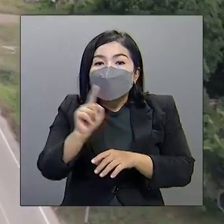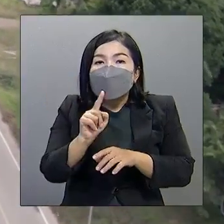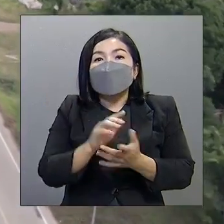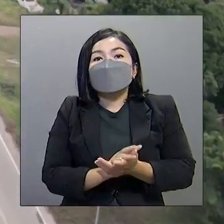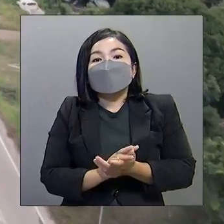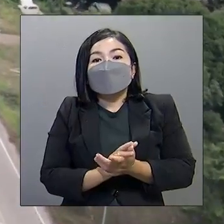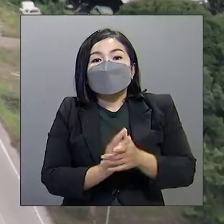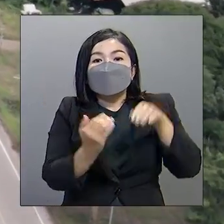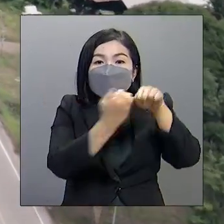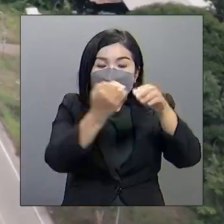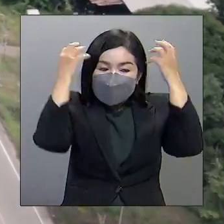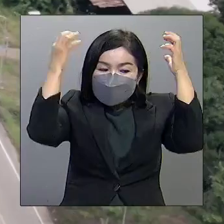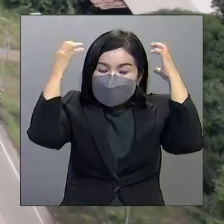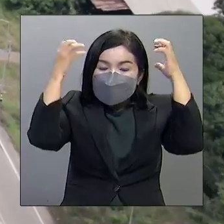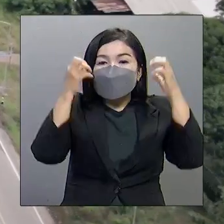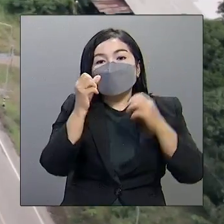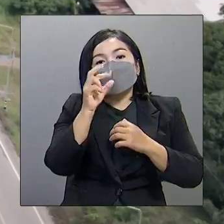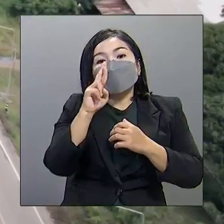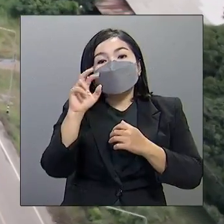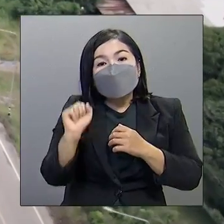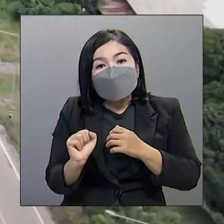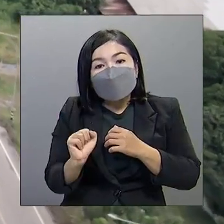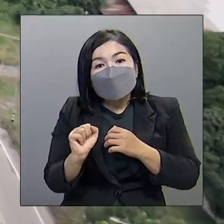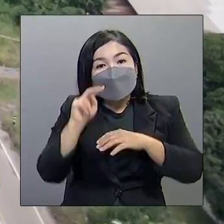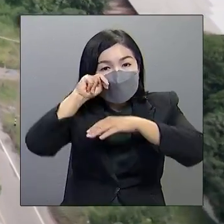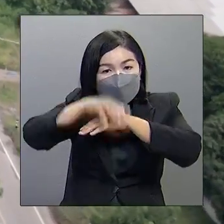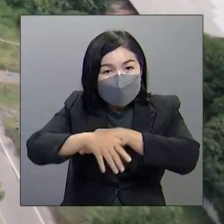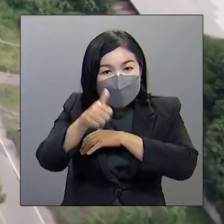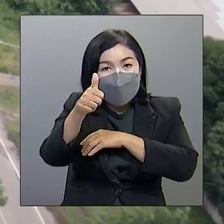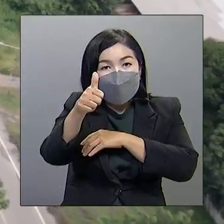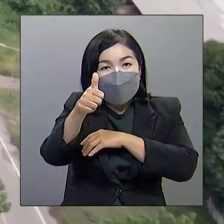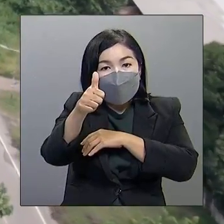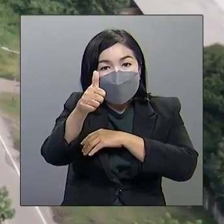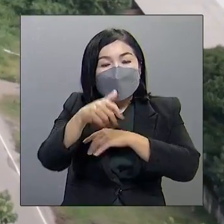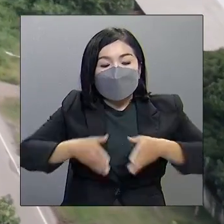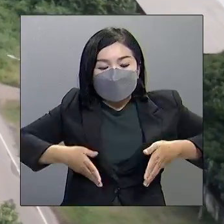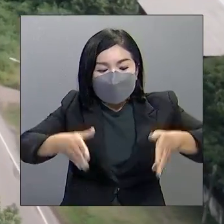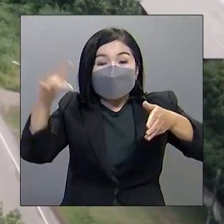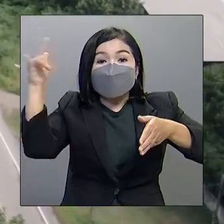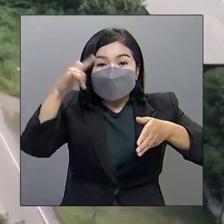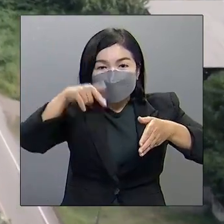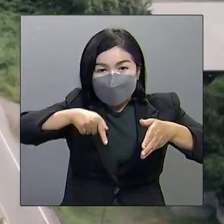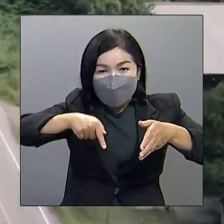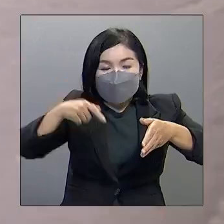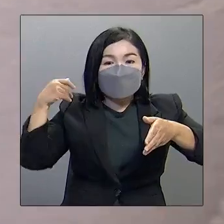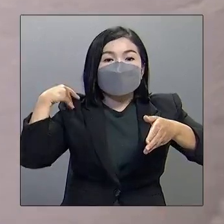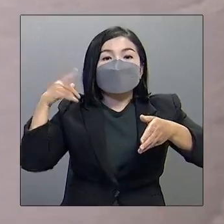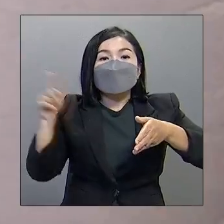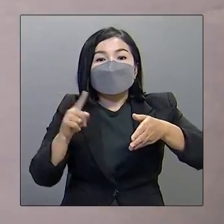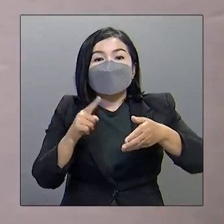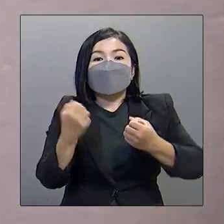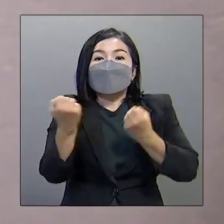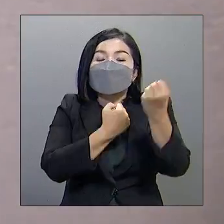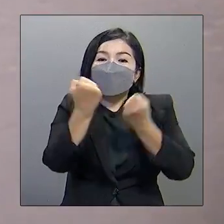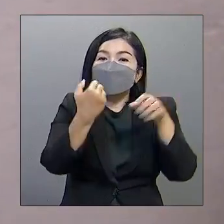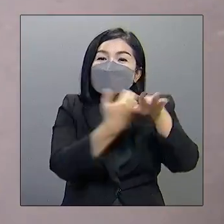ากสระบุรีเนี่ยเป็นเส้นทางที่ตัดไปออกนครนายกได้เลยนะครับเส้นรังสิตนครนายก ครับ ดังนั้นเนี่ยเราจะมีรถเนี่ยวิ่งไปมาไ